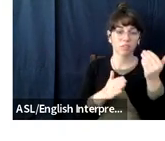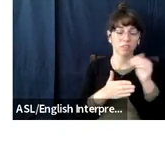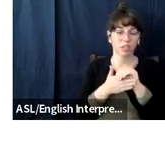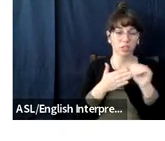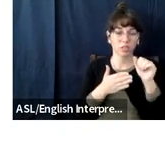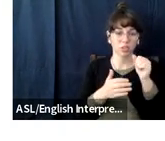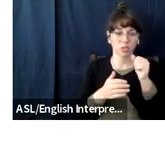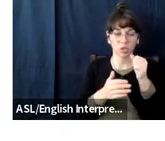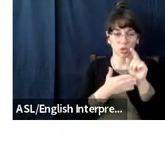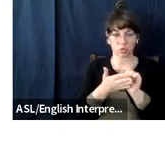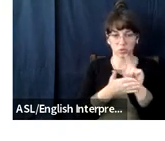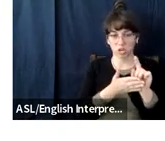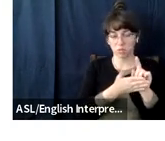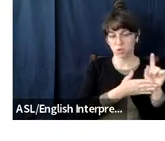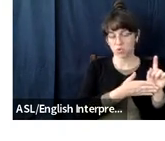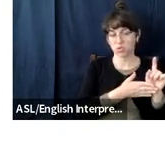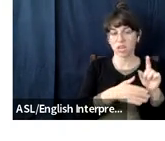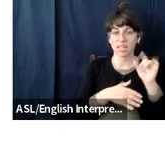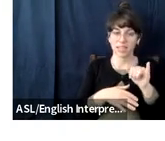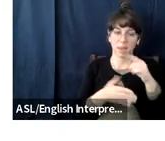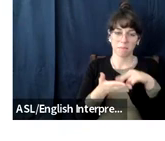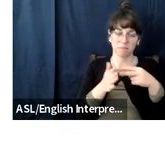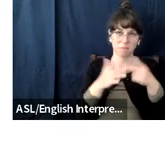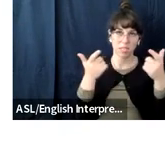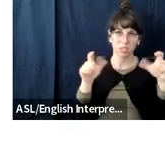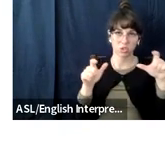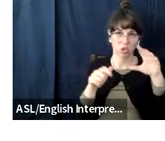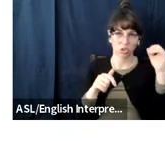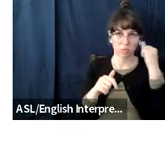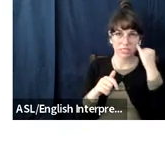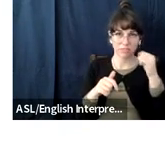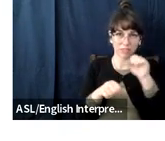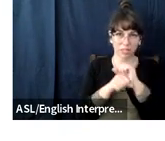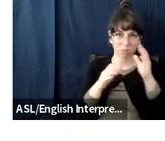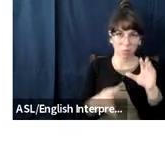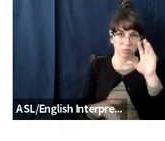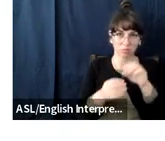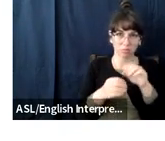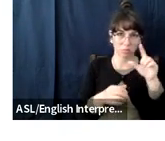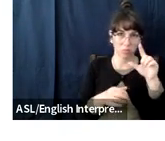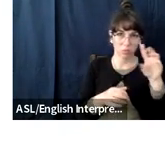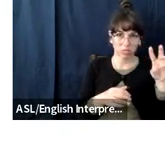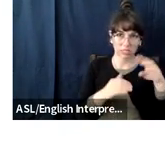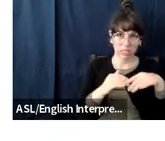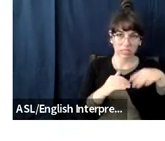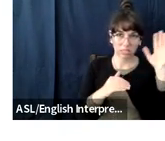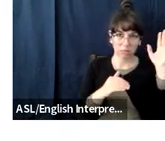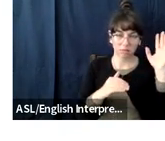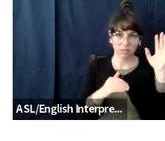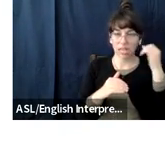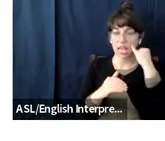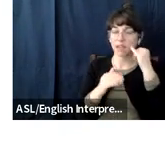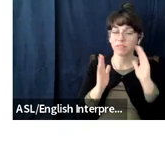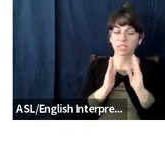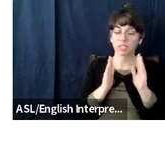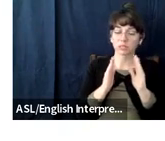large companies with employees of 26 or more. Smaller companies with 26 or